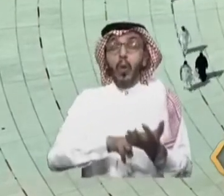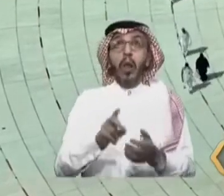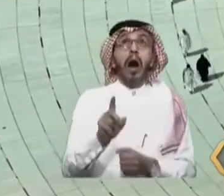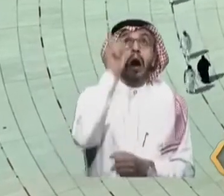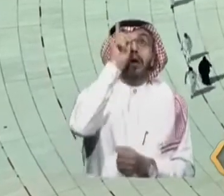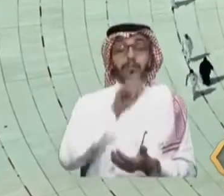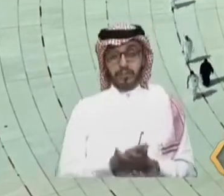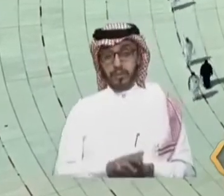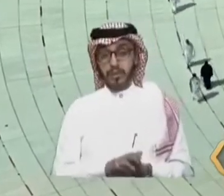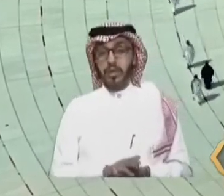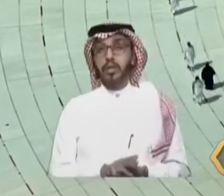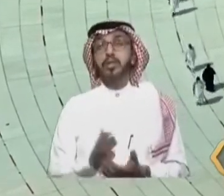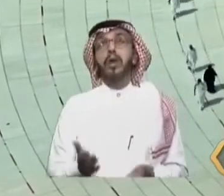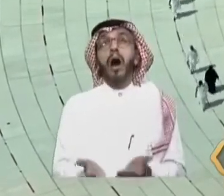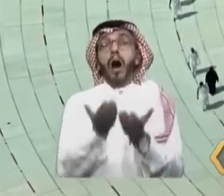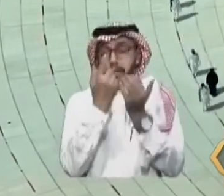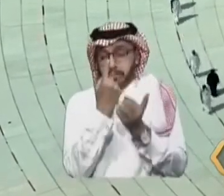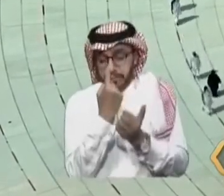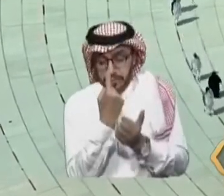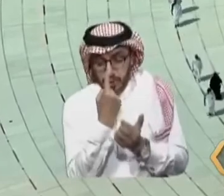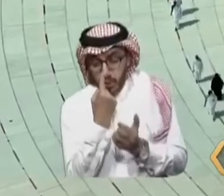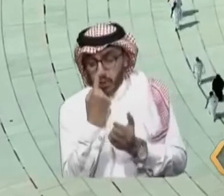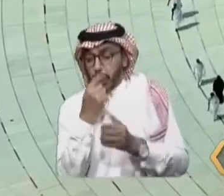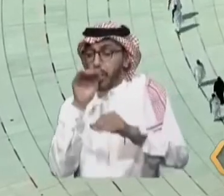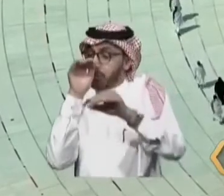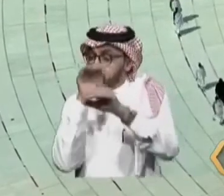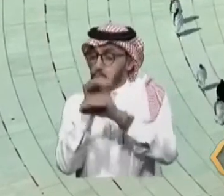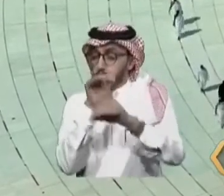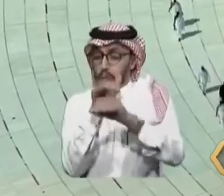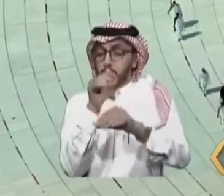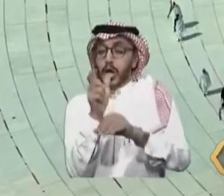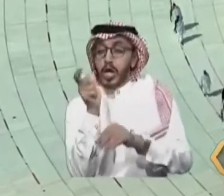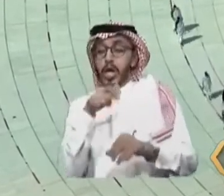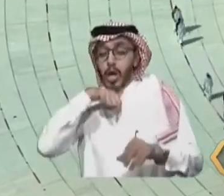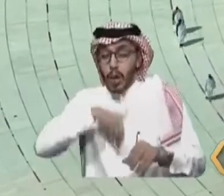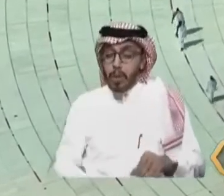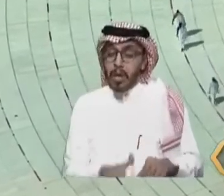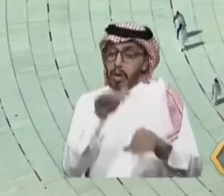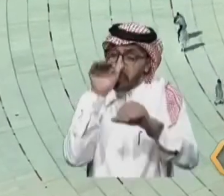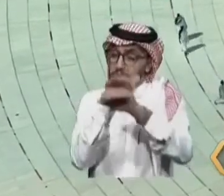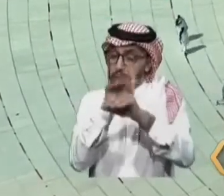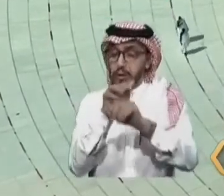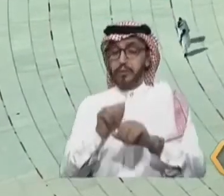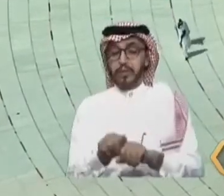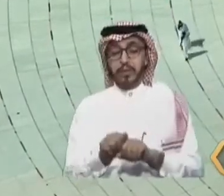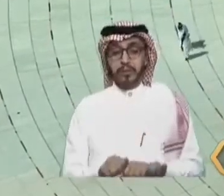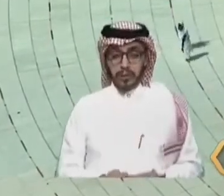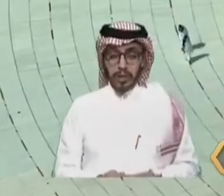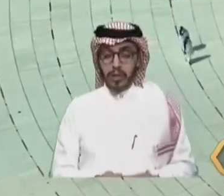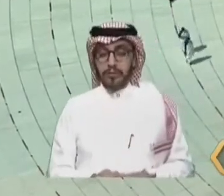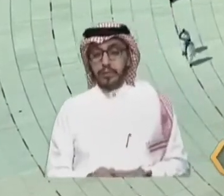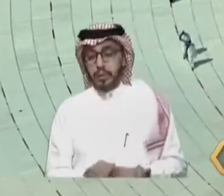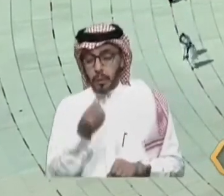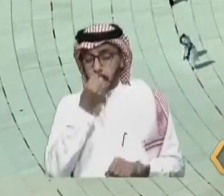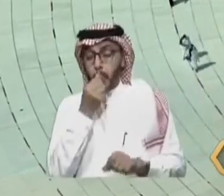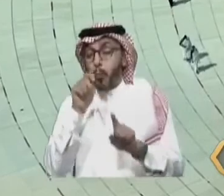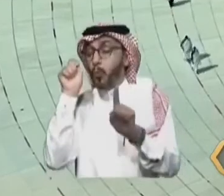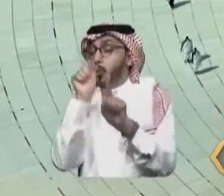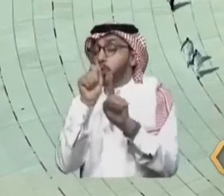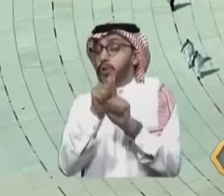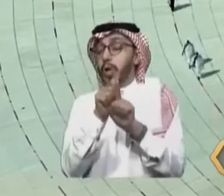الله، واستجيبوا لهذا التوجيه النبوي الكريم الذي تضمنته هذه